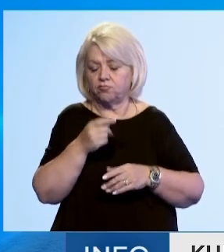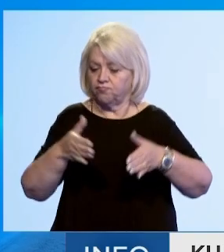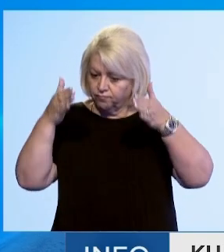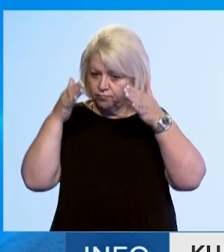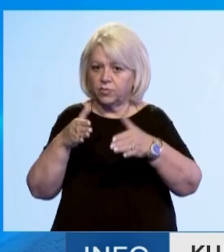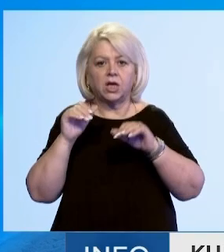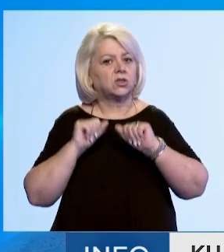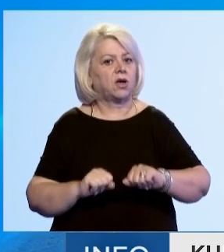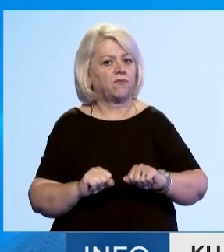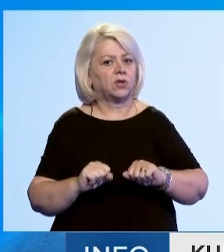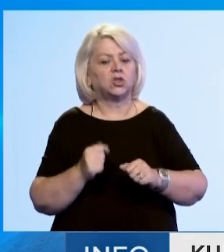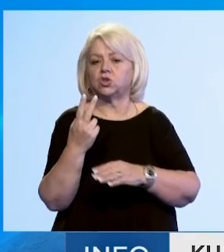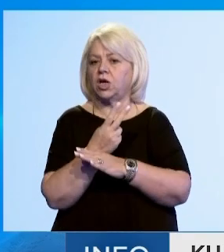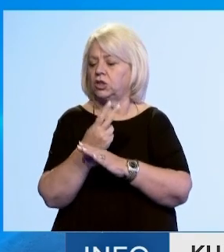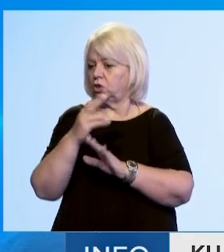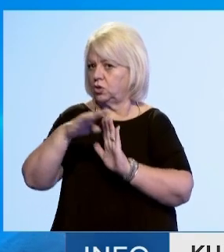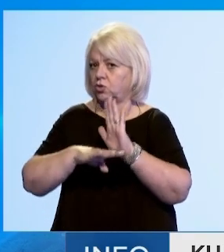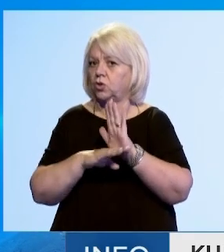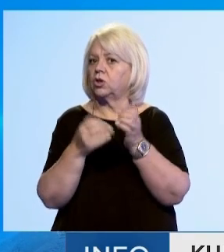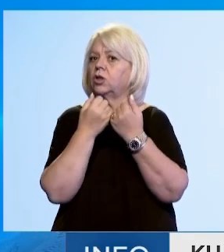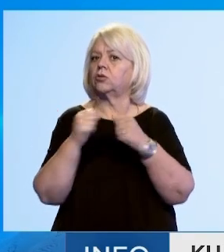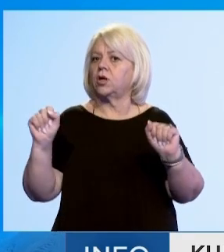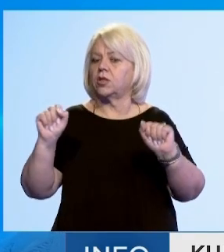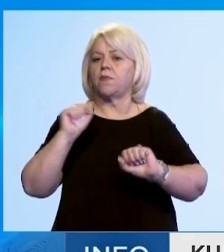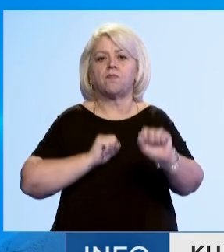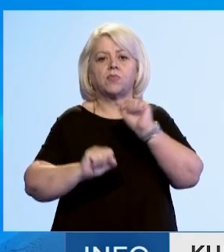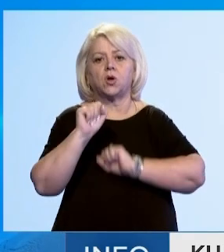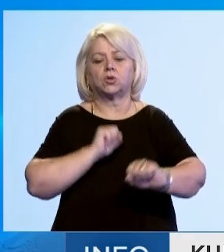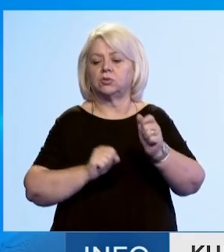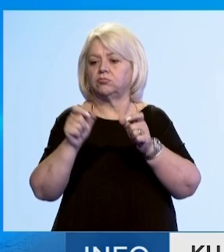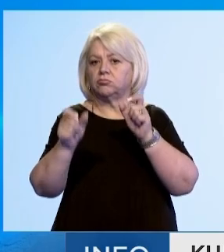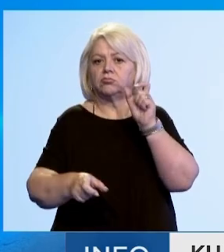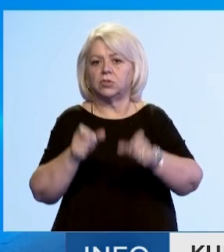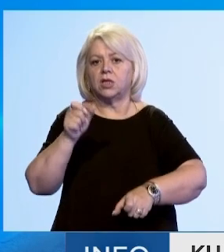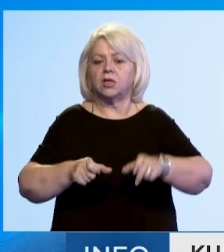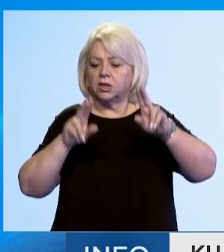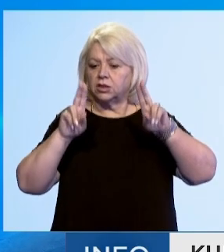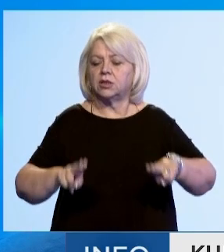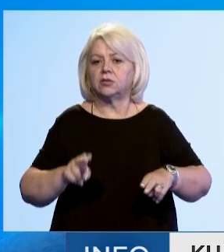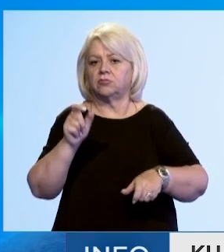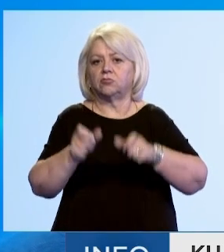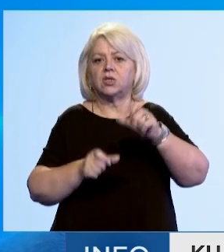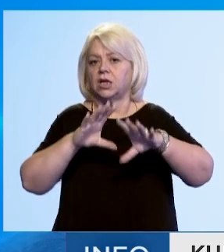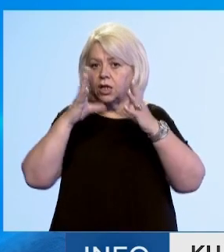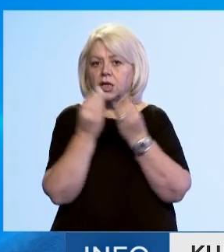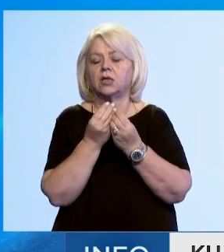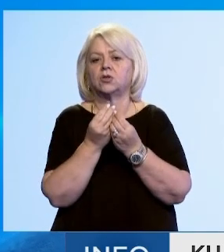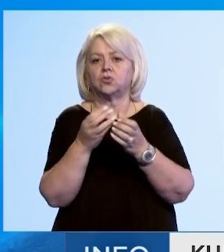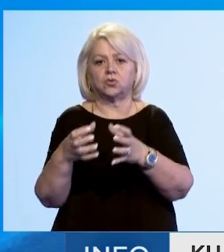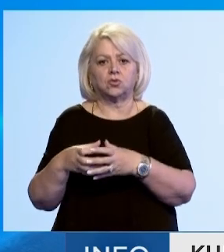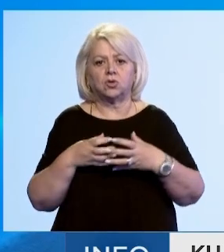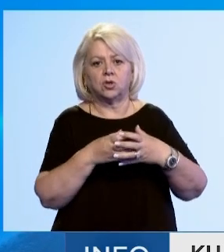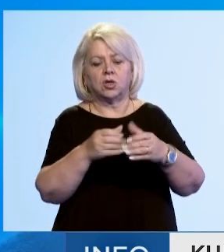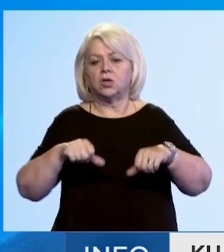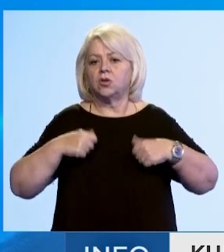e qeverisë për shtet ligjor, demokraci dhe mbrojtje të lirive dhe të drejtave të njeriut të të gjithë qytetarëve që